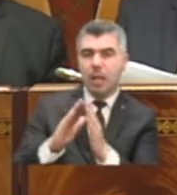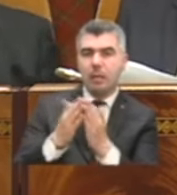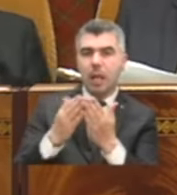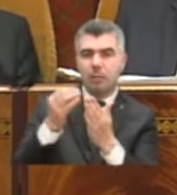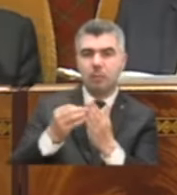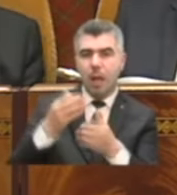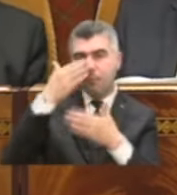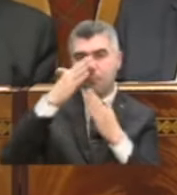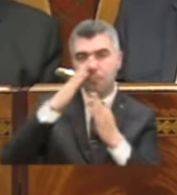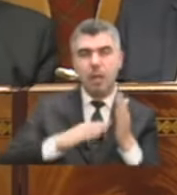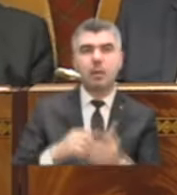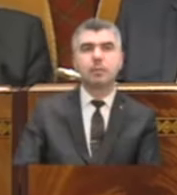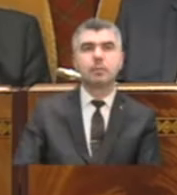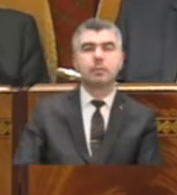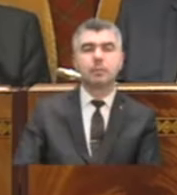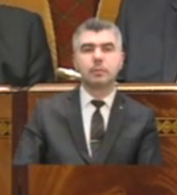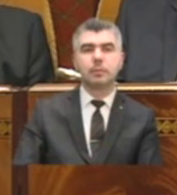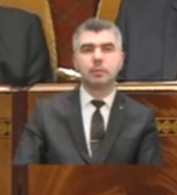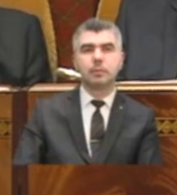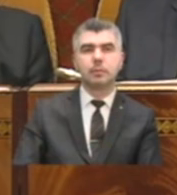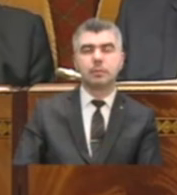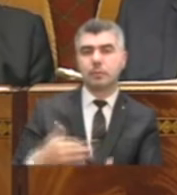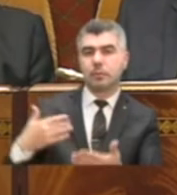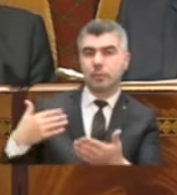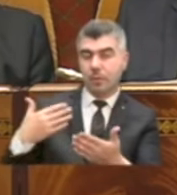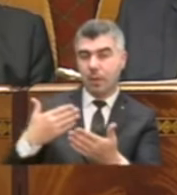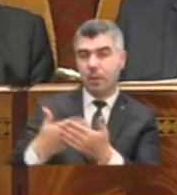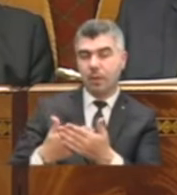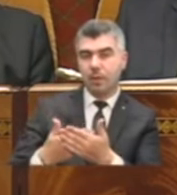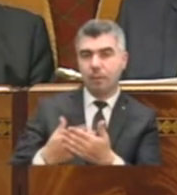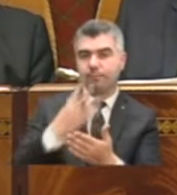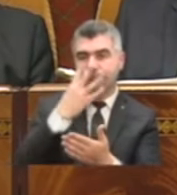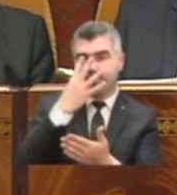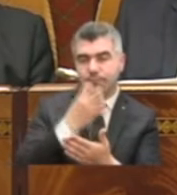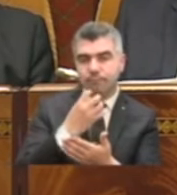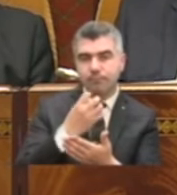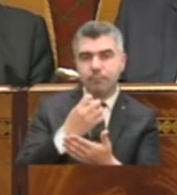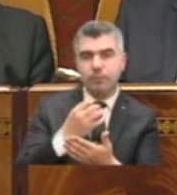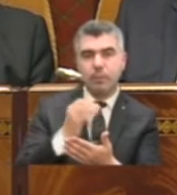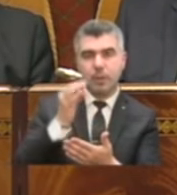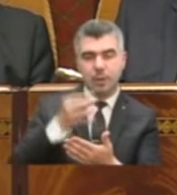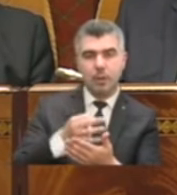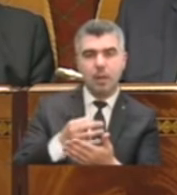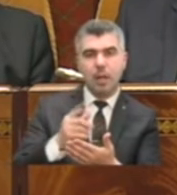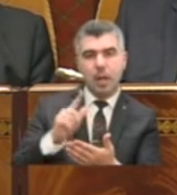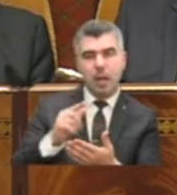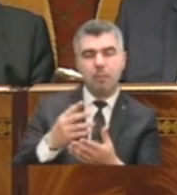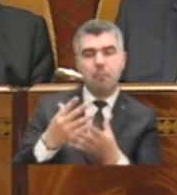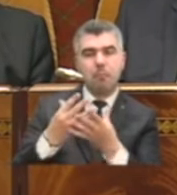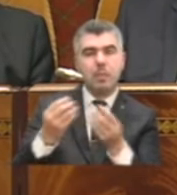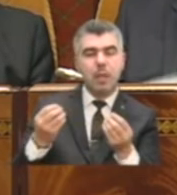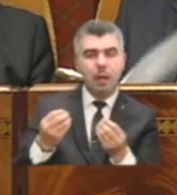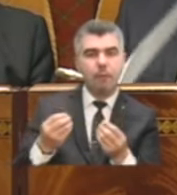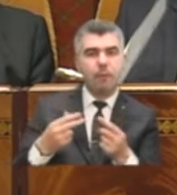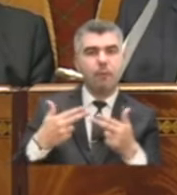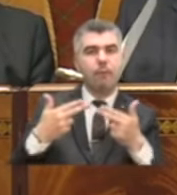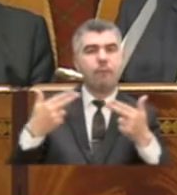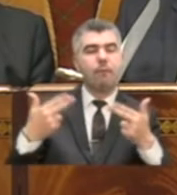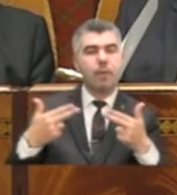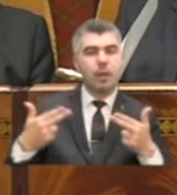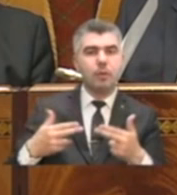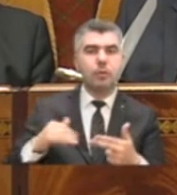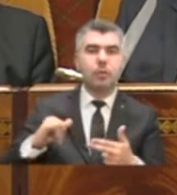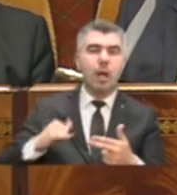المغاربة، وخلف حالة من التذمر وعدم الرضا في صفوف بعض الفنانين خاصة